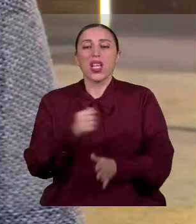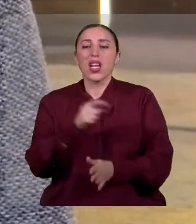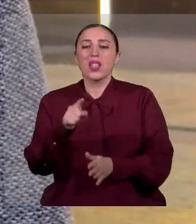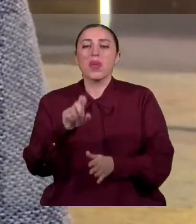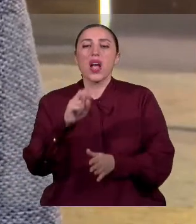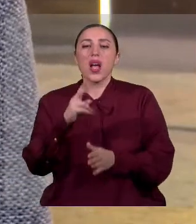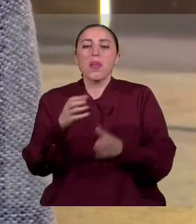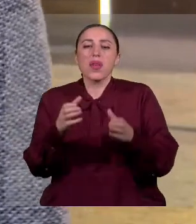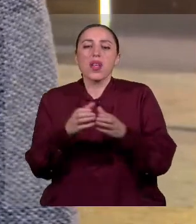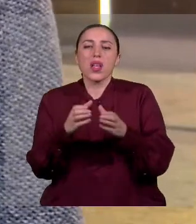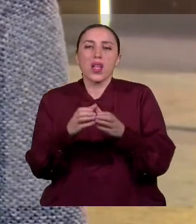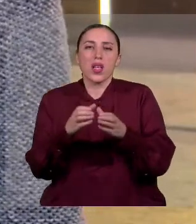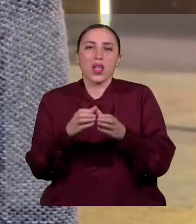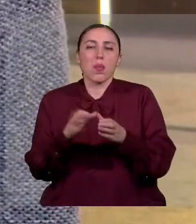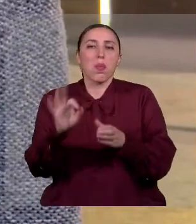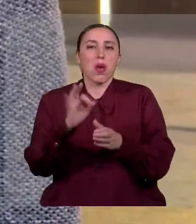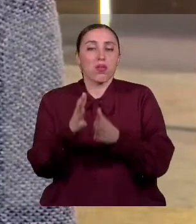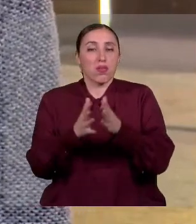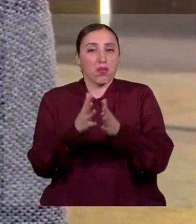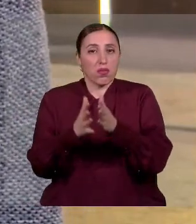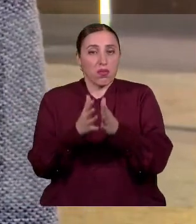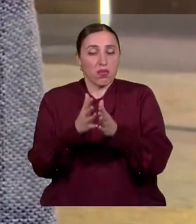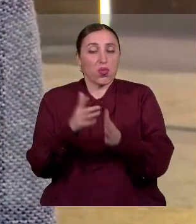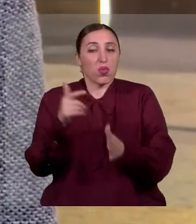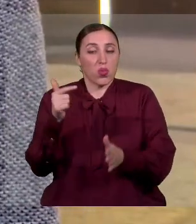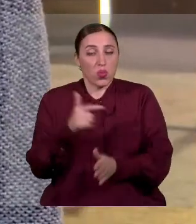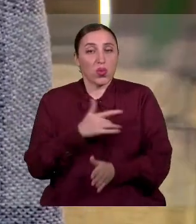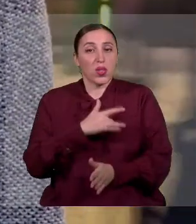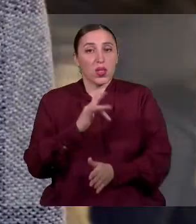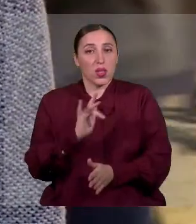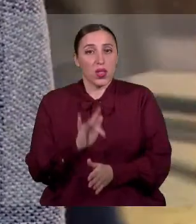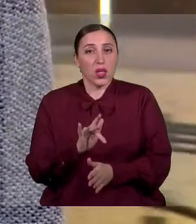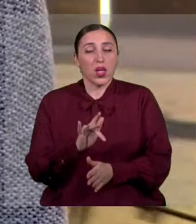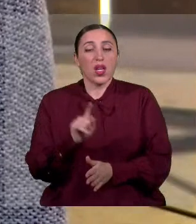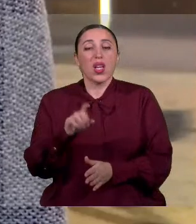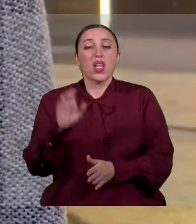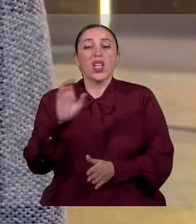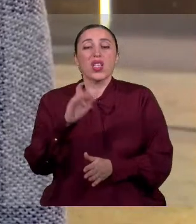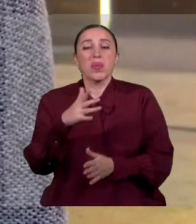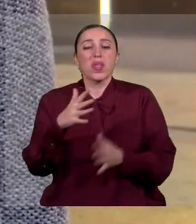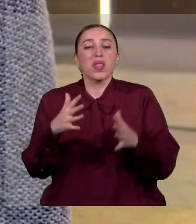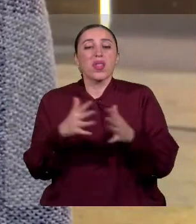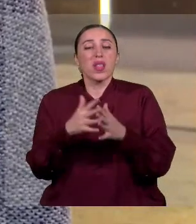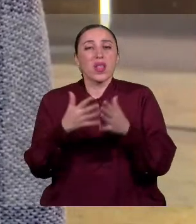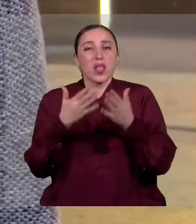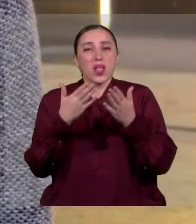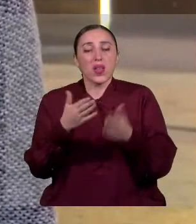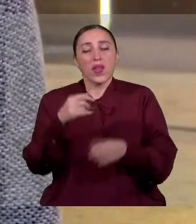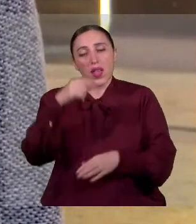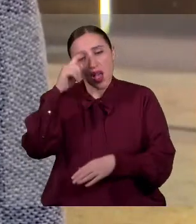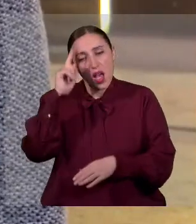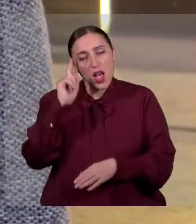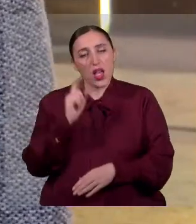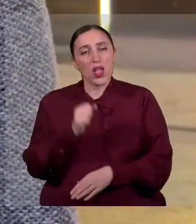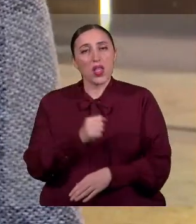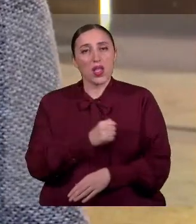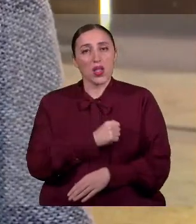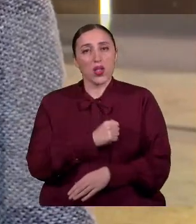կառույցի հասցեին, մասնավորապես հիշեցնելով սեպտեմբերյան արյունալի դեպքերը, երբ Ադրբեջանի զինված